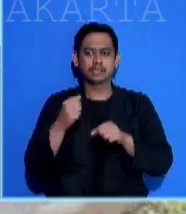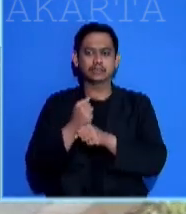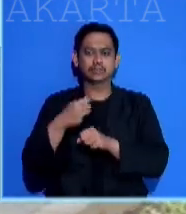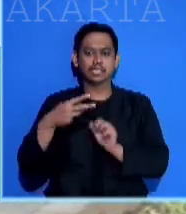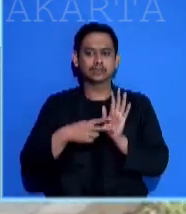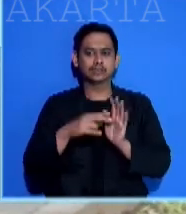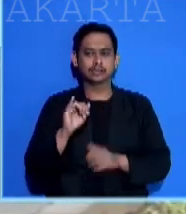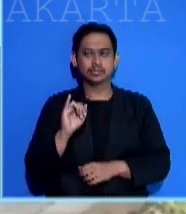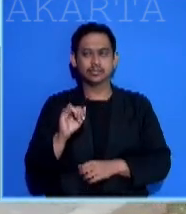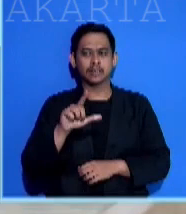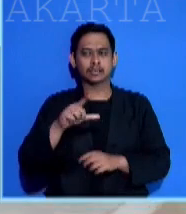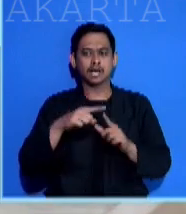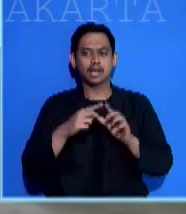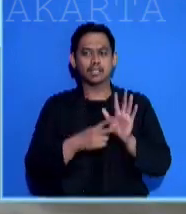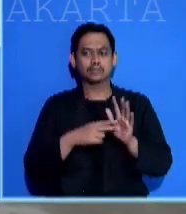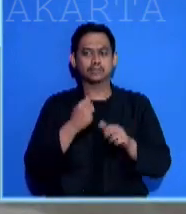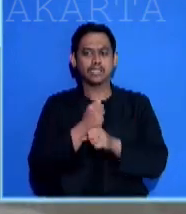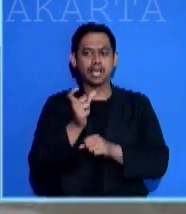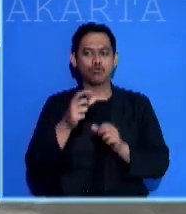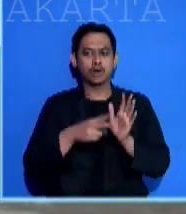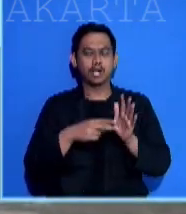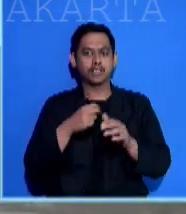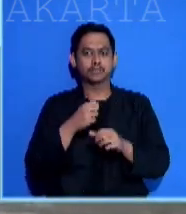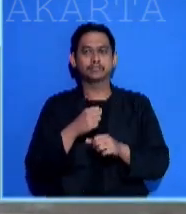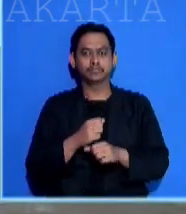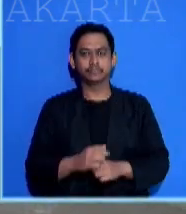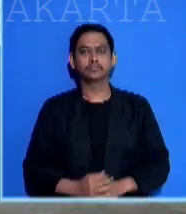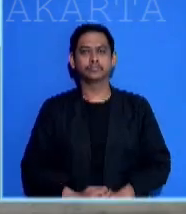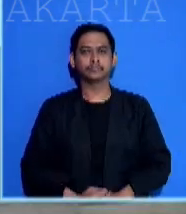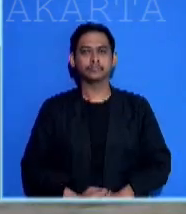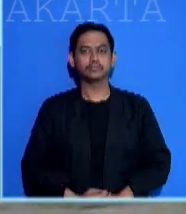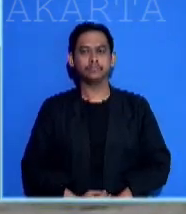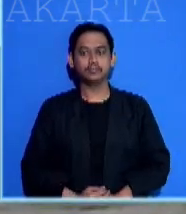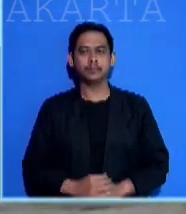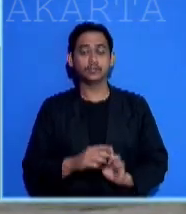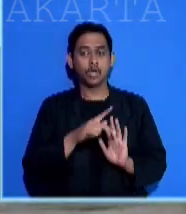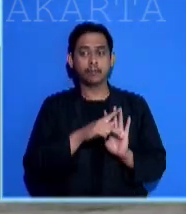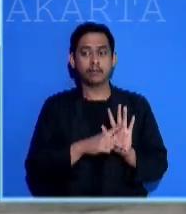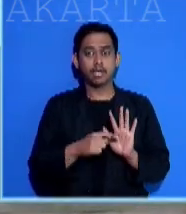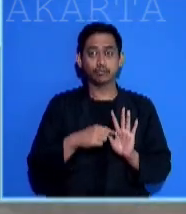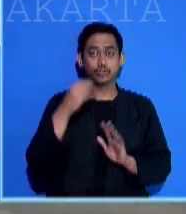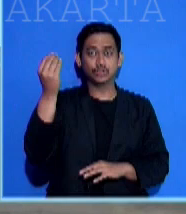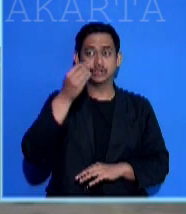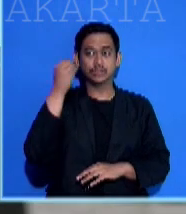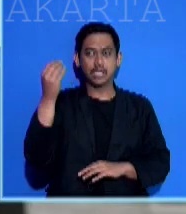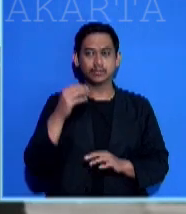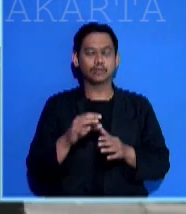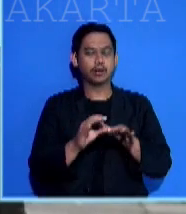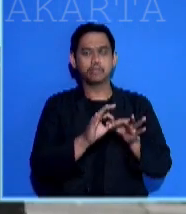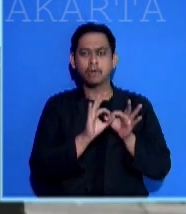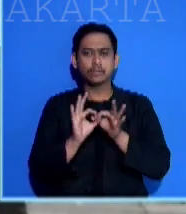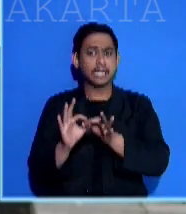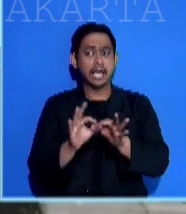dan lelanguan di dalam program perambanan Dalam Sunyi ini PT Taman Wisata Candi berkolaborasi dengan